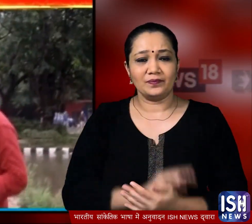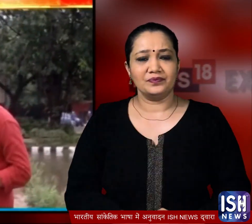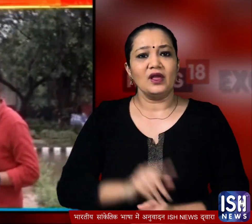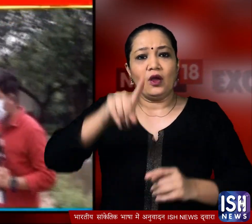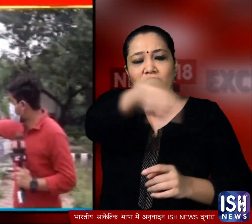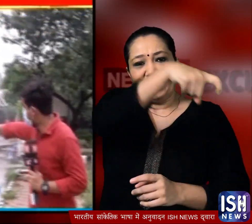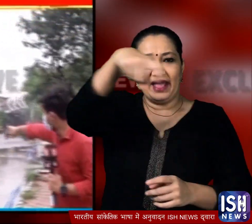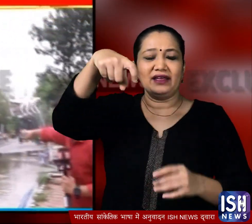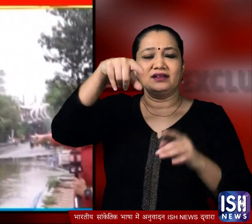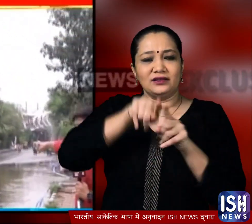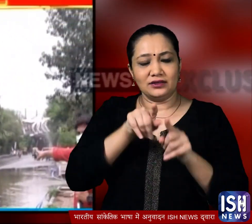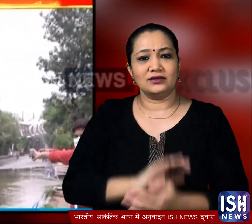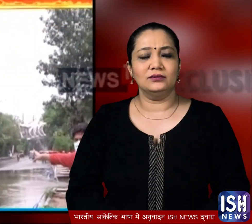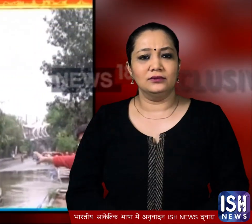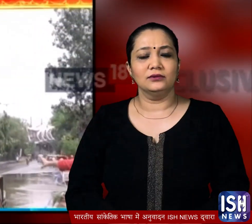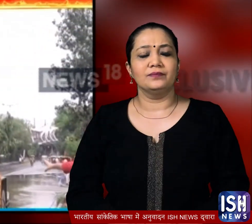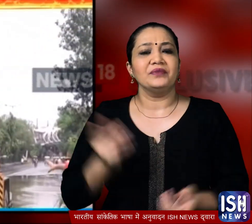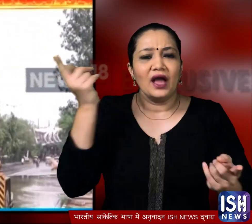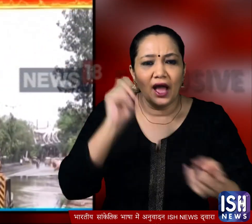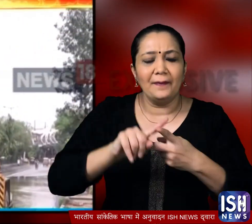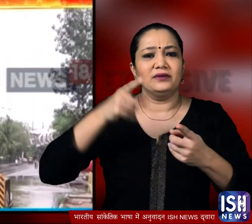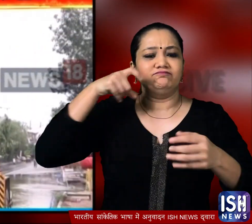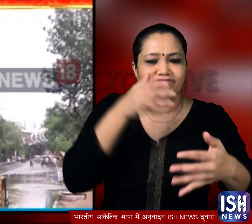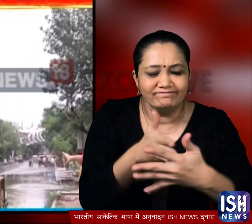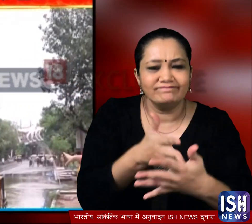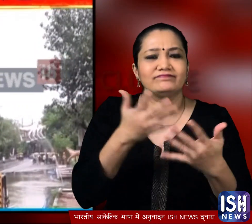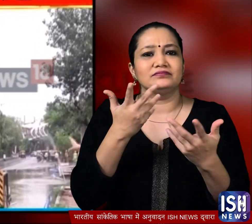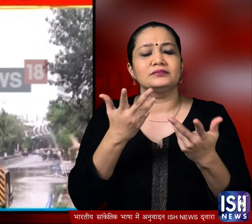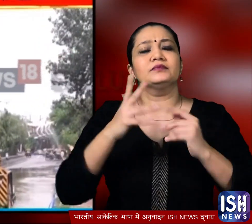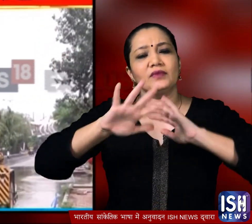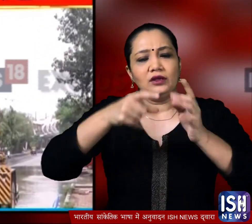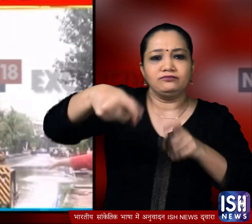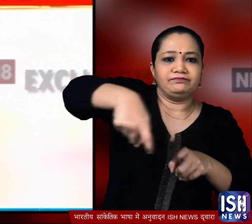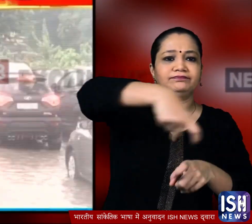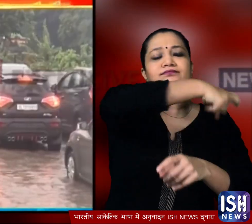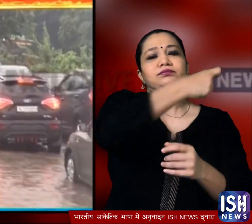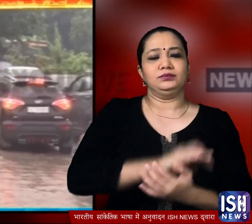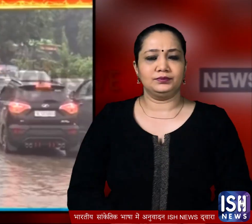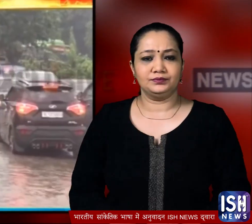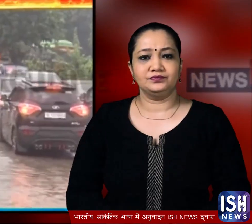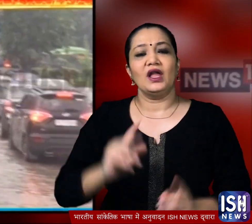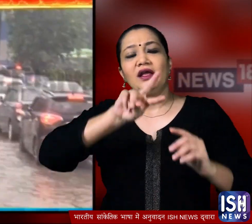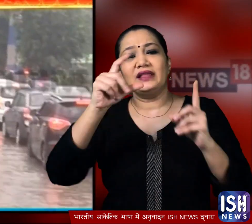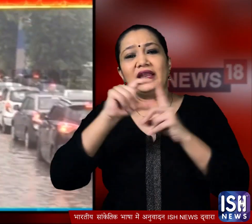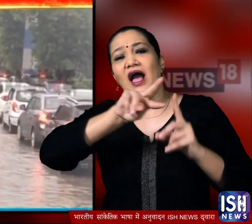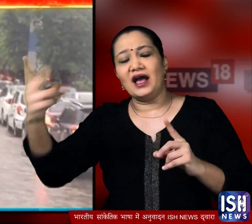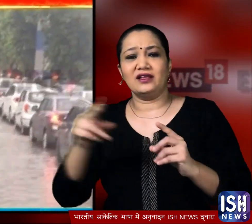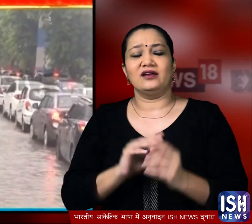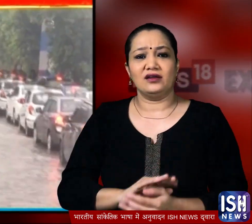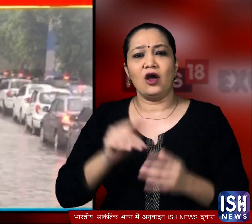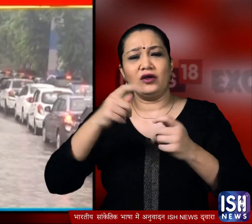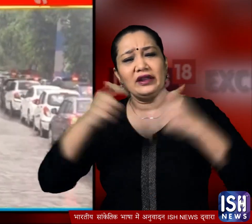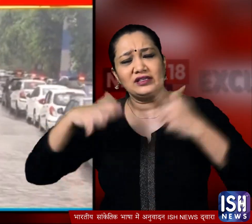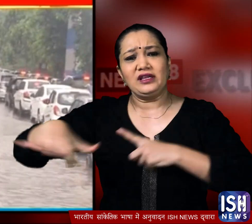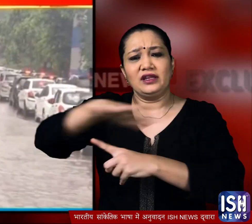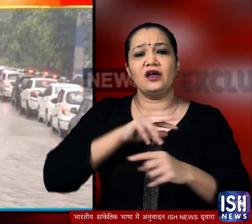भी लगाई गई है। क्रेन इसलिए लगाई गई है ताकि कोई गाड़ी अगर यहाँ फंस जाती है तो उसे निकाला जा सके। दिल्ली के एक और पॉश इलाके वसंत कुंज में भी